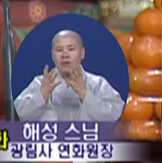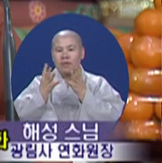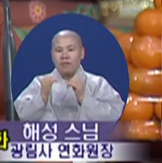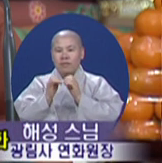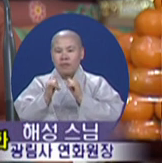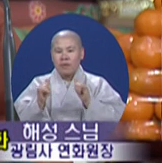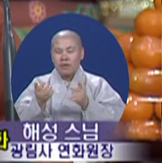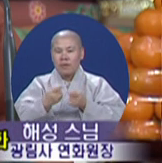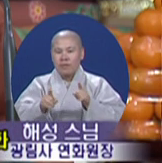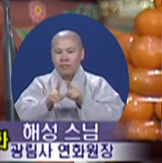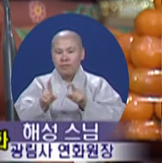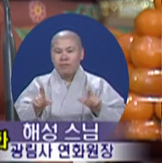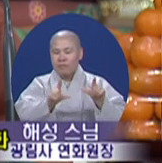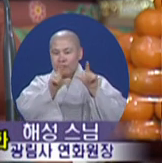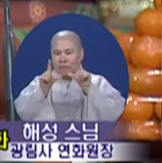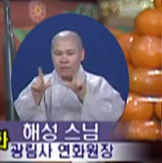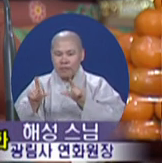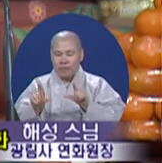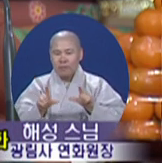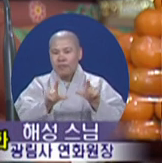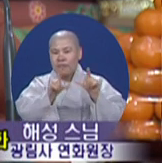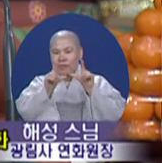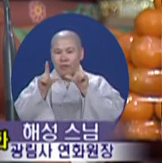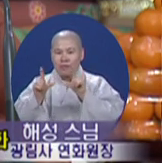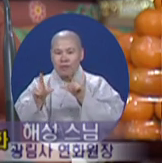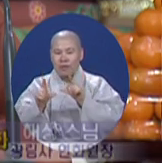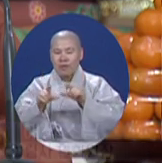대중생활의 일상수행,